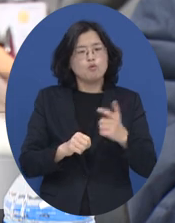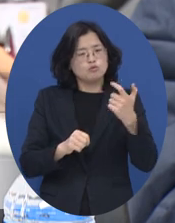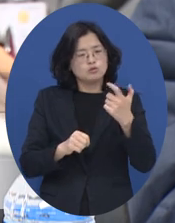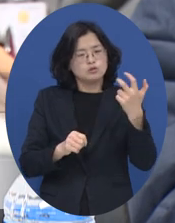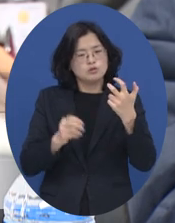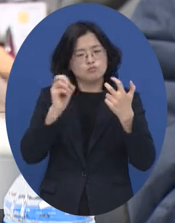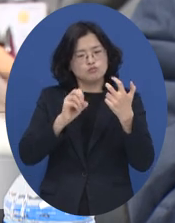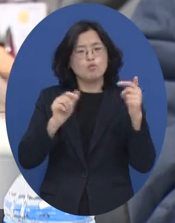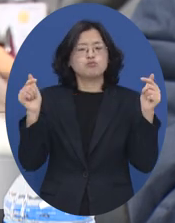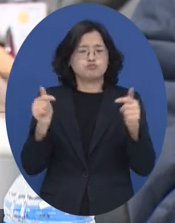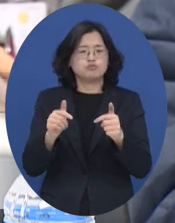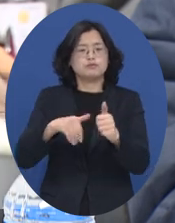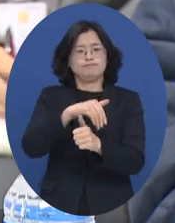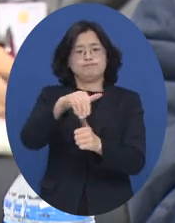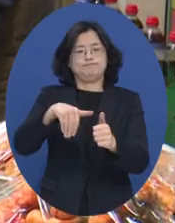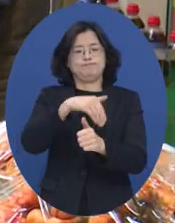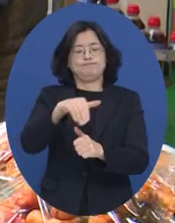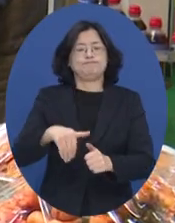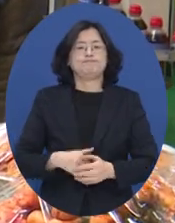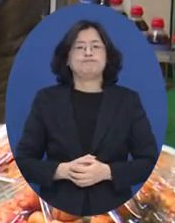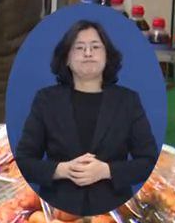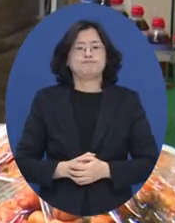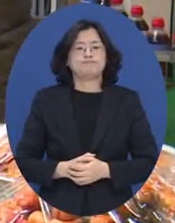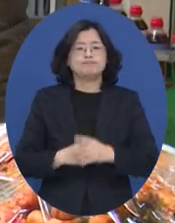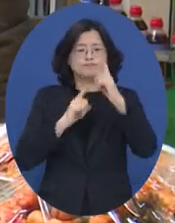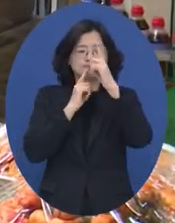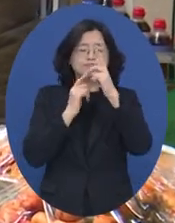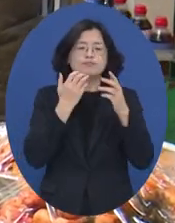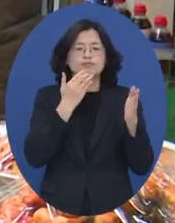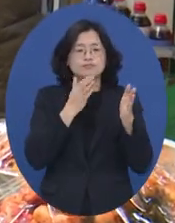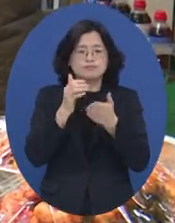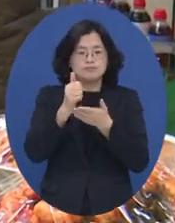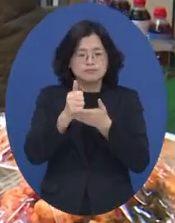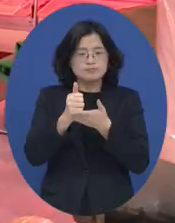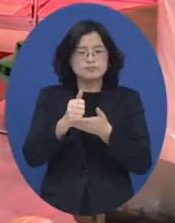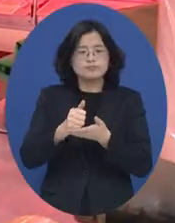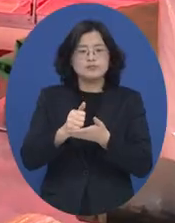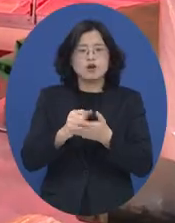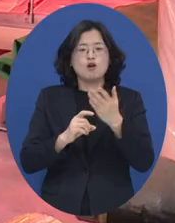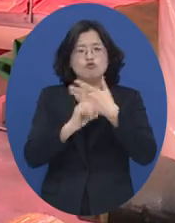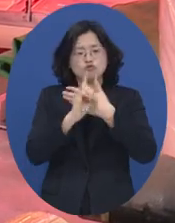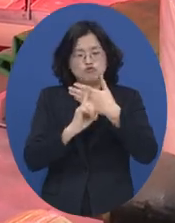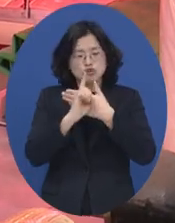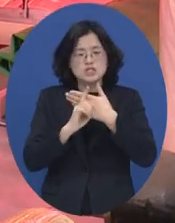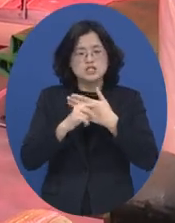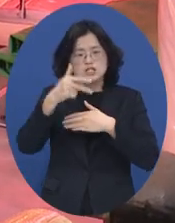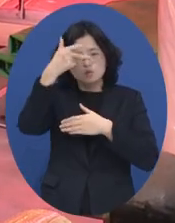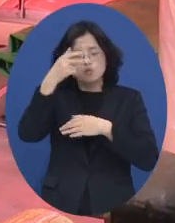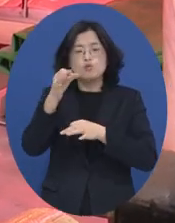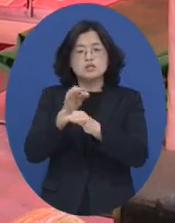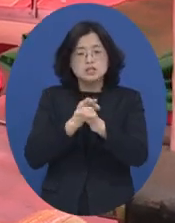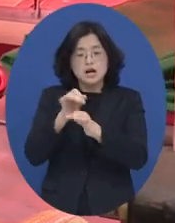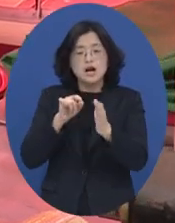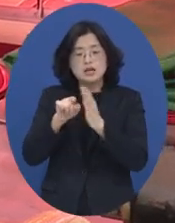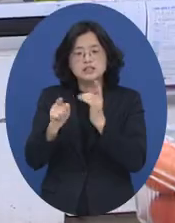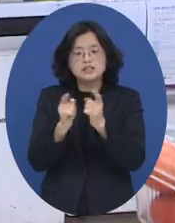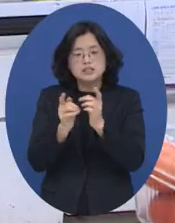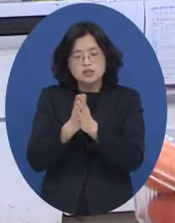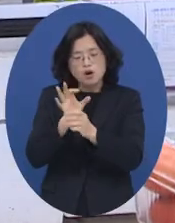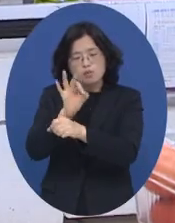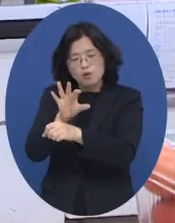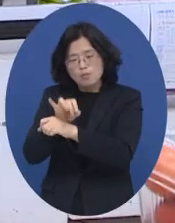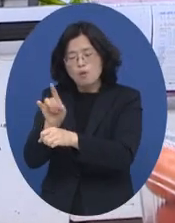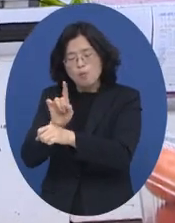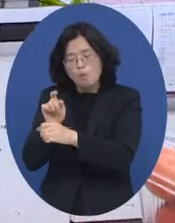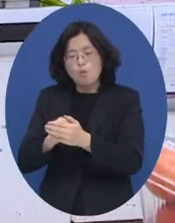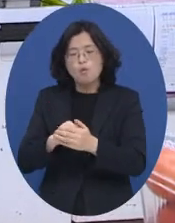70% 정도 감소된 그런 상황이고요. 이재명 경기도지사가 구리 전통시장을 방문해 직접 장을 보고 침체된